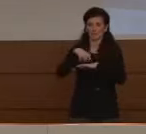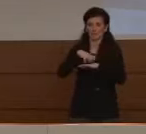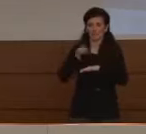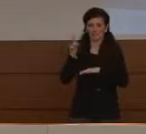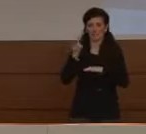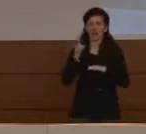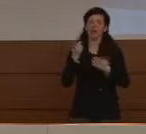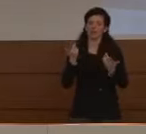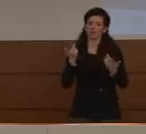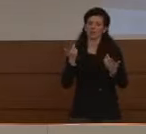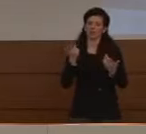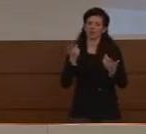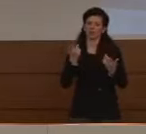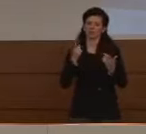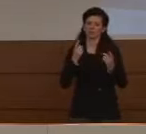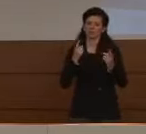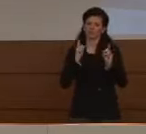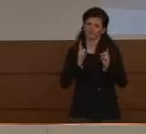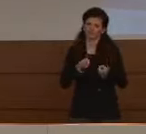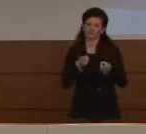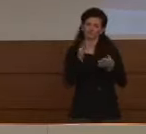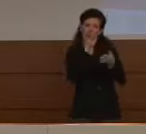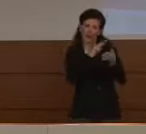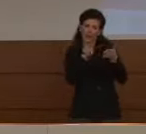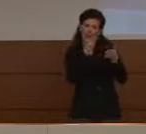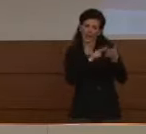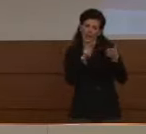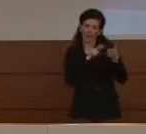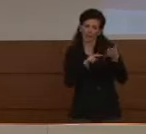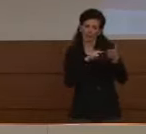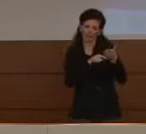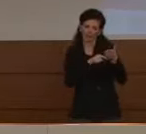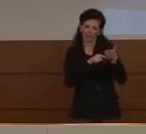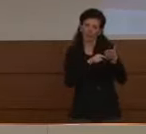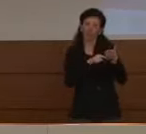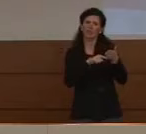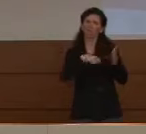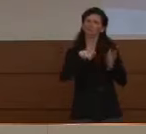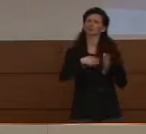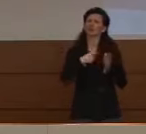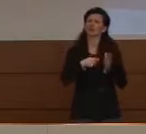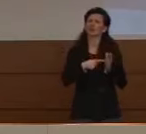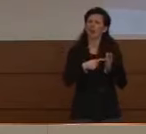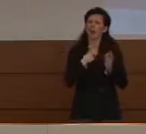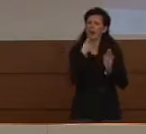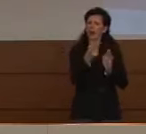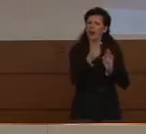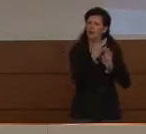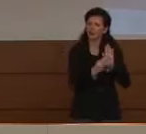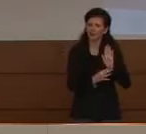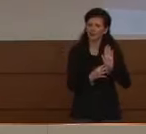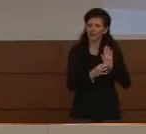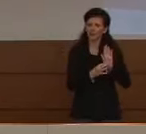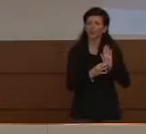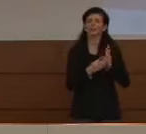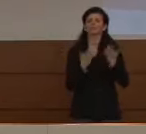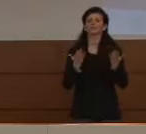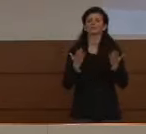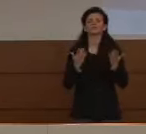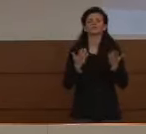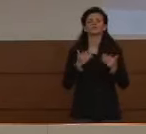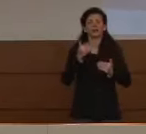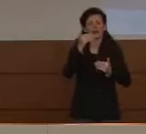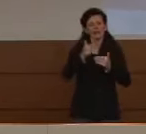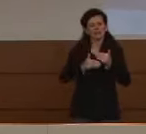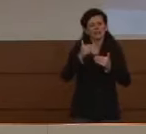stata scritta e lì è chiaramente indicato che si fa riferimento a tutte quelle che sono le limitazioni